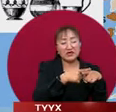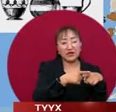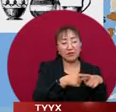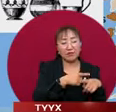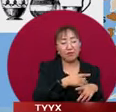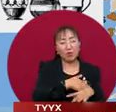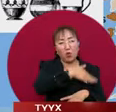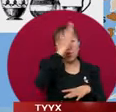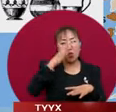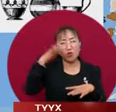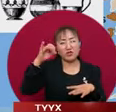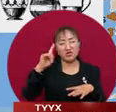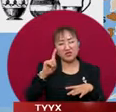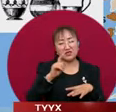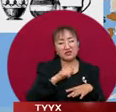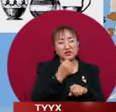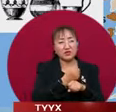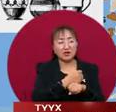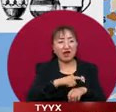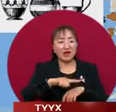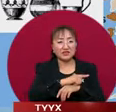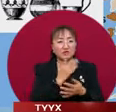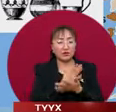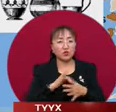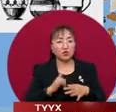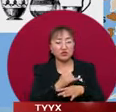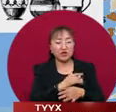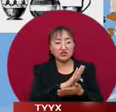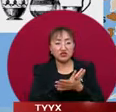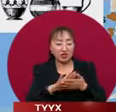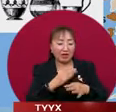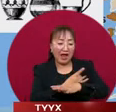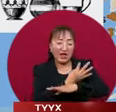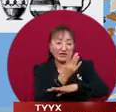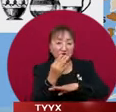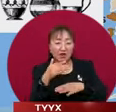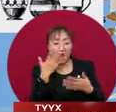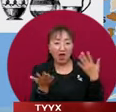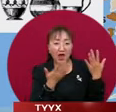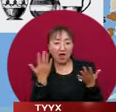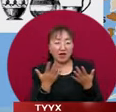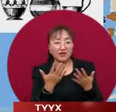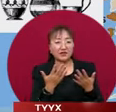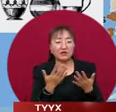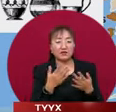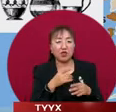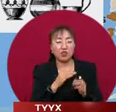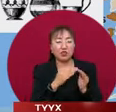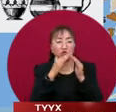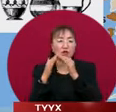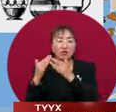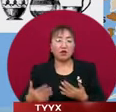учраас газрын үржил шинтэй газрыг хайн нүүдлэн амьдрахдаа шин шин хот улсуудыг үүсгээд тэнд байгаа